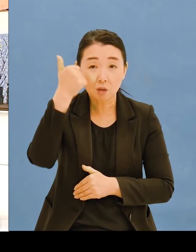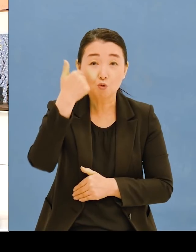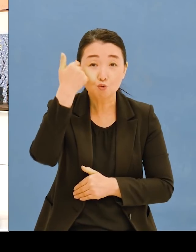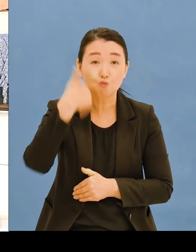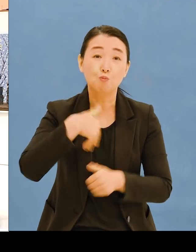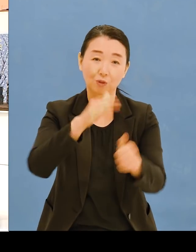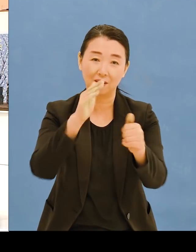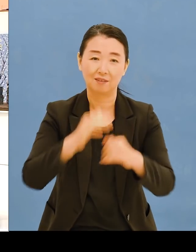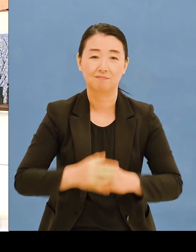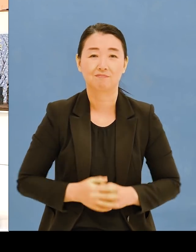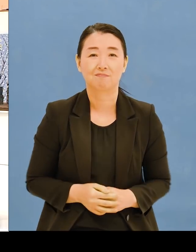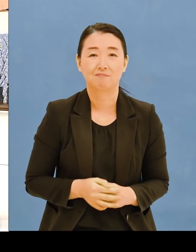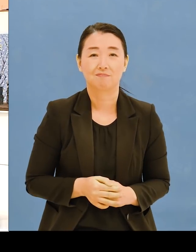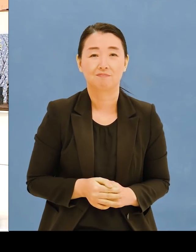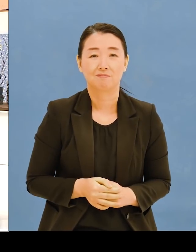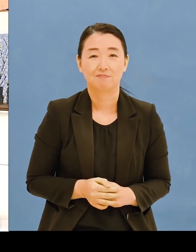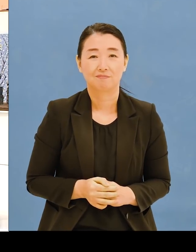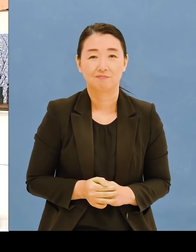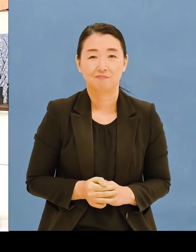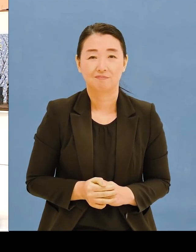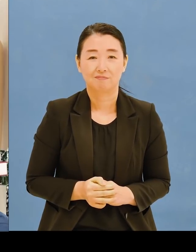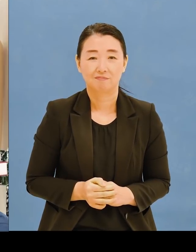하나님께서 보내주셨나요? 제가